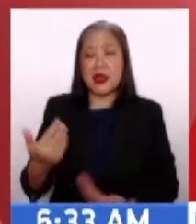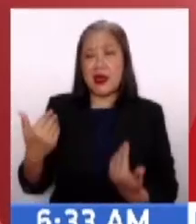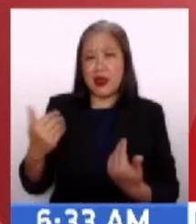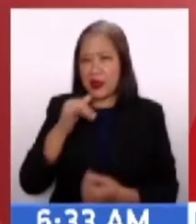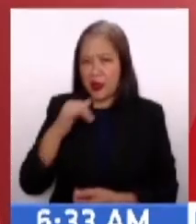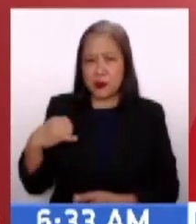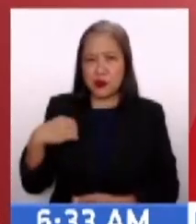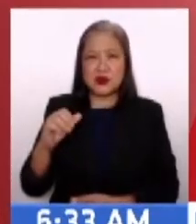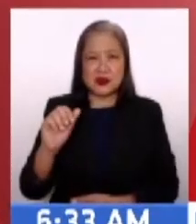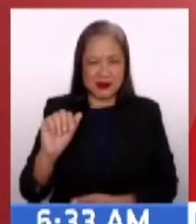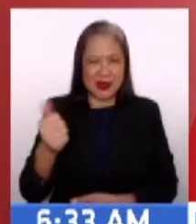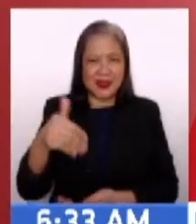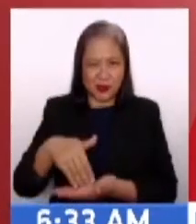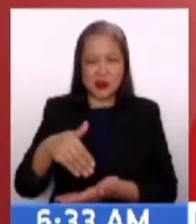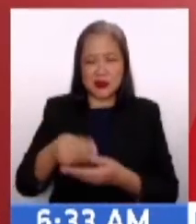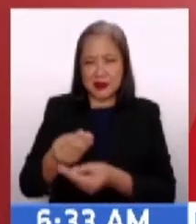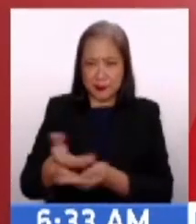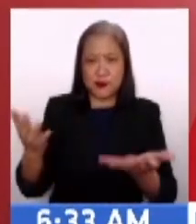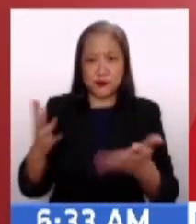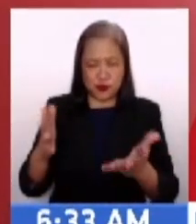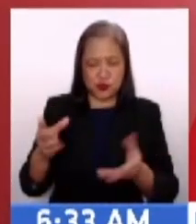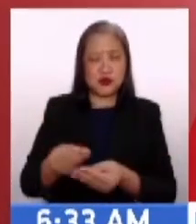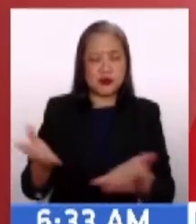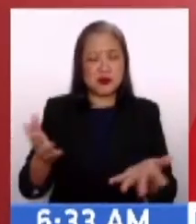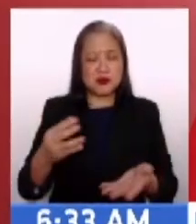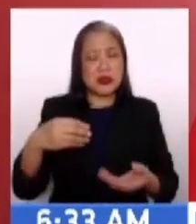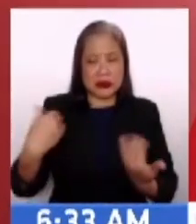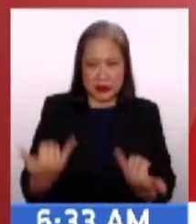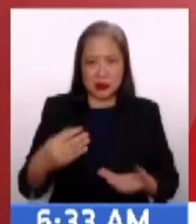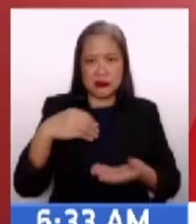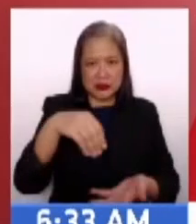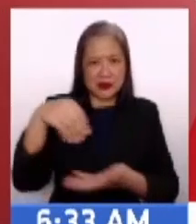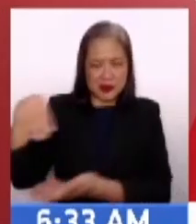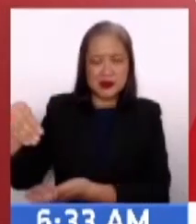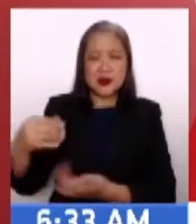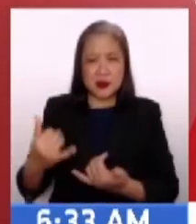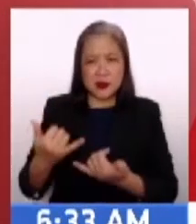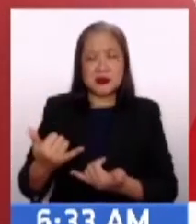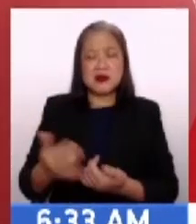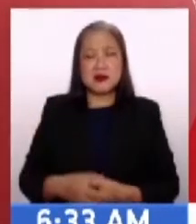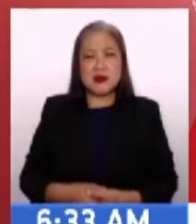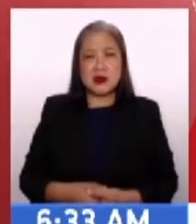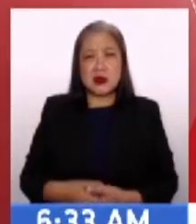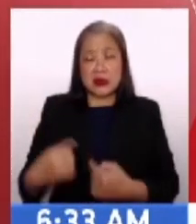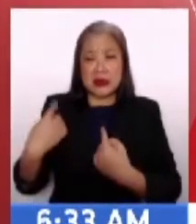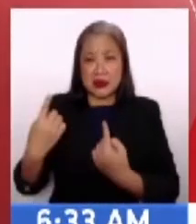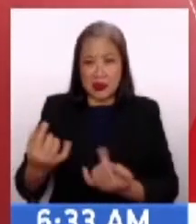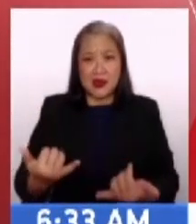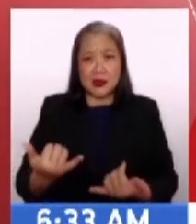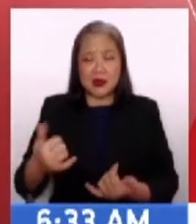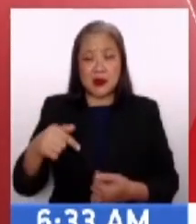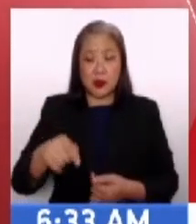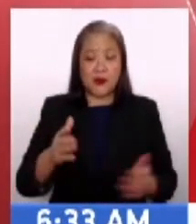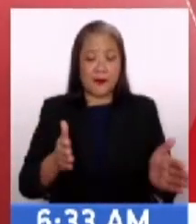yun. Inaasahan natin na na-disperse na siya o na-di-disperse na siya hanggang sa mga oras na ito. Kasi ito pong ating family food packs, yan